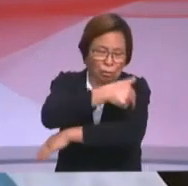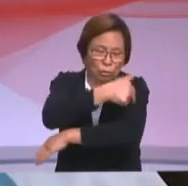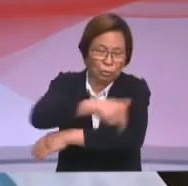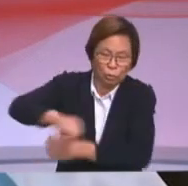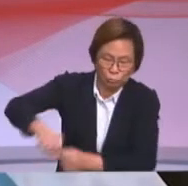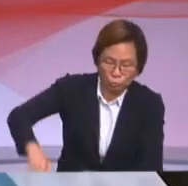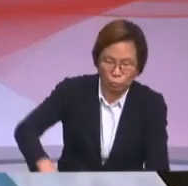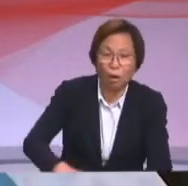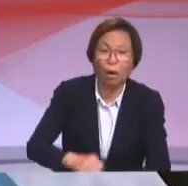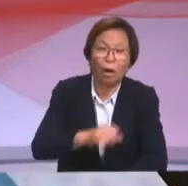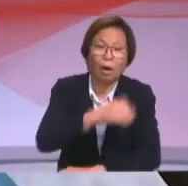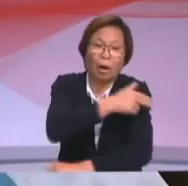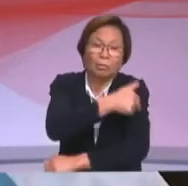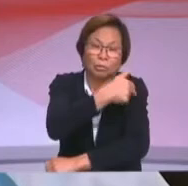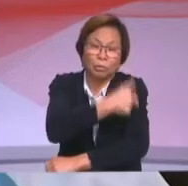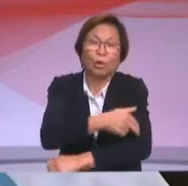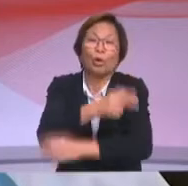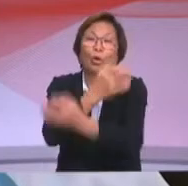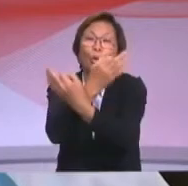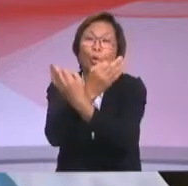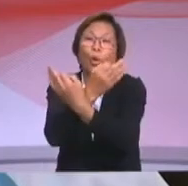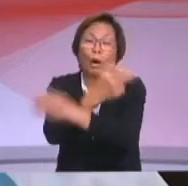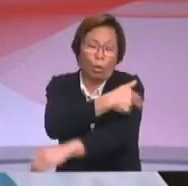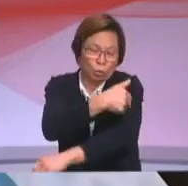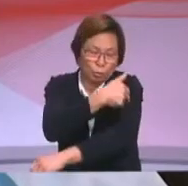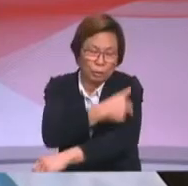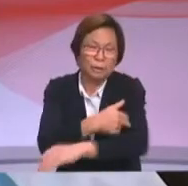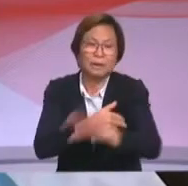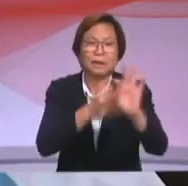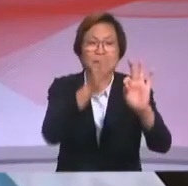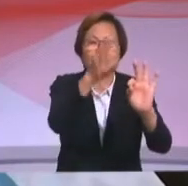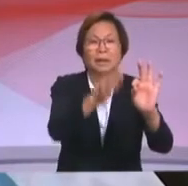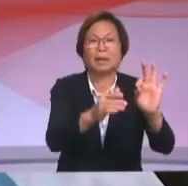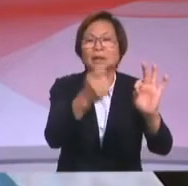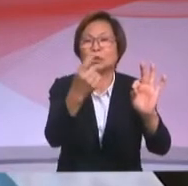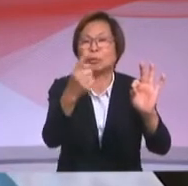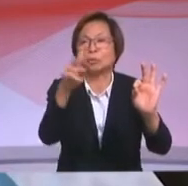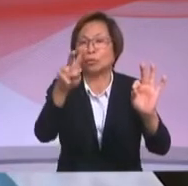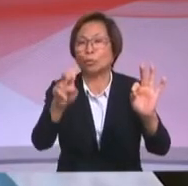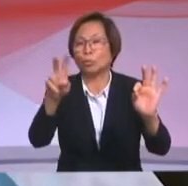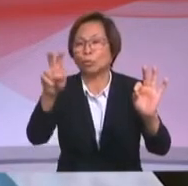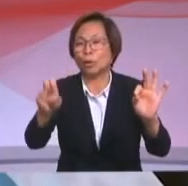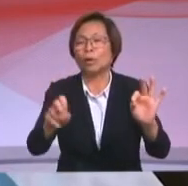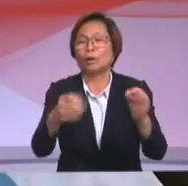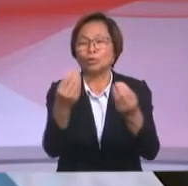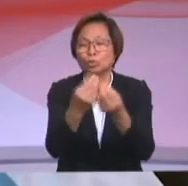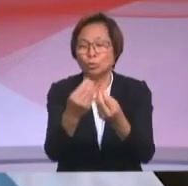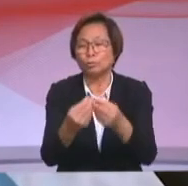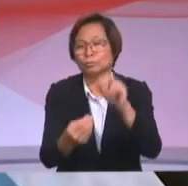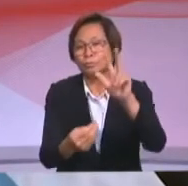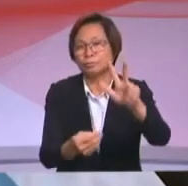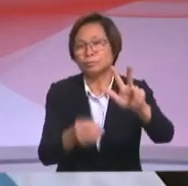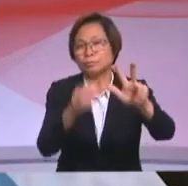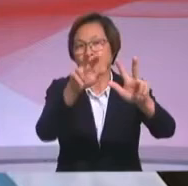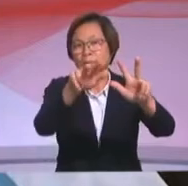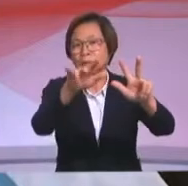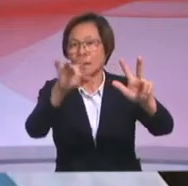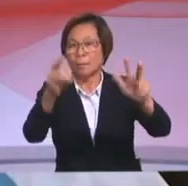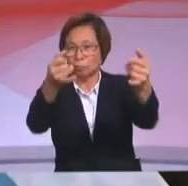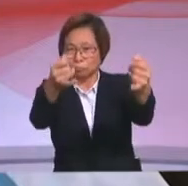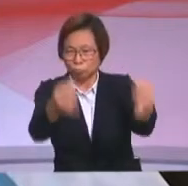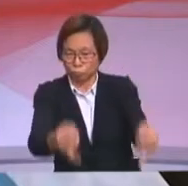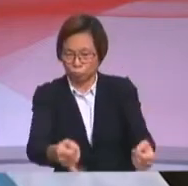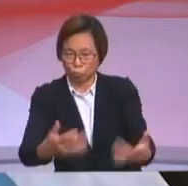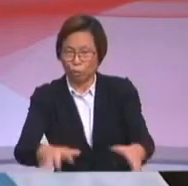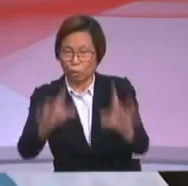Encik Besar Hajah Kalsum Keluang. Sehingga 9 November 2020, sejumlah 338 individu